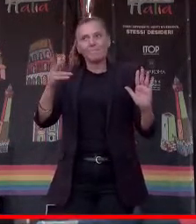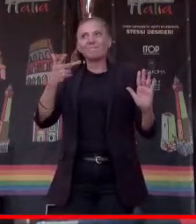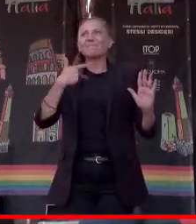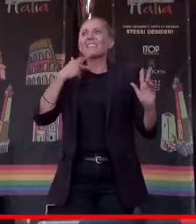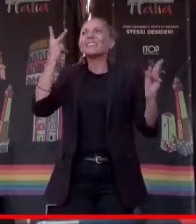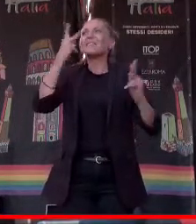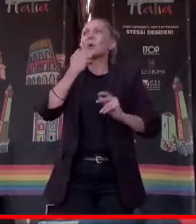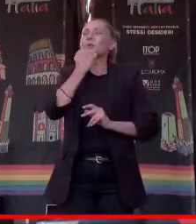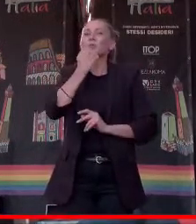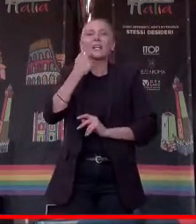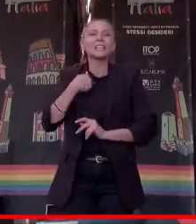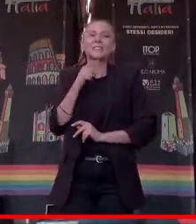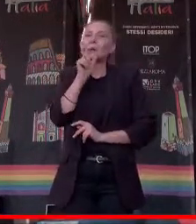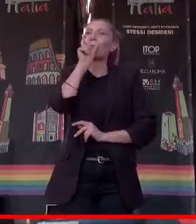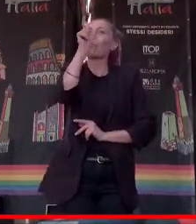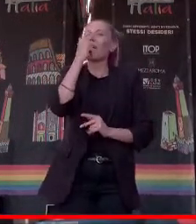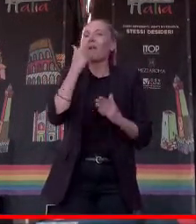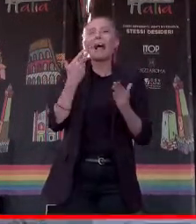un aggettivo,